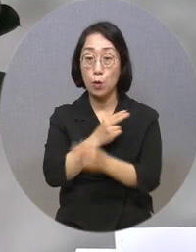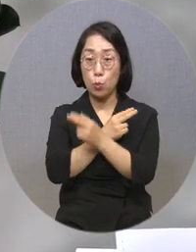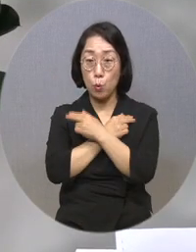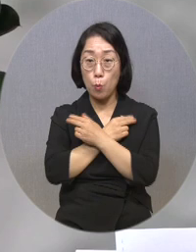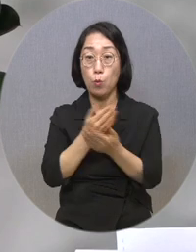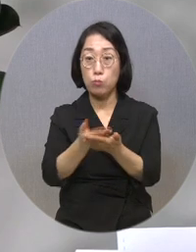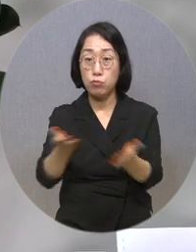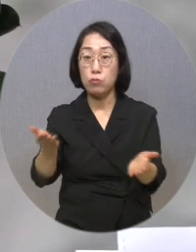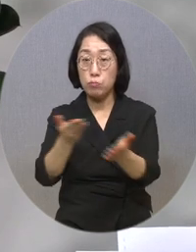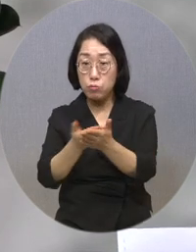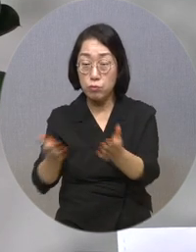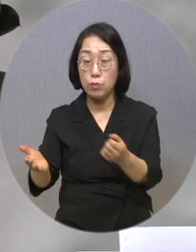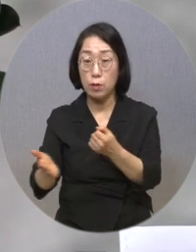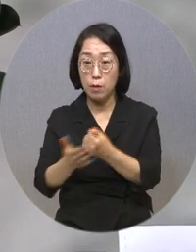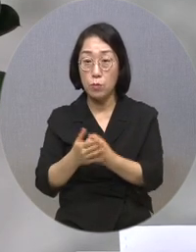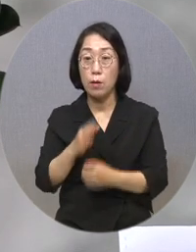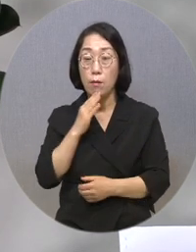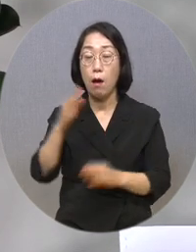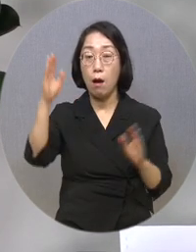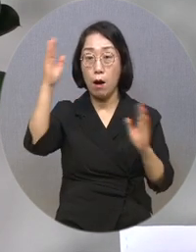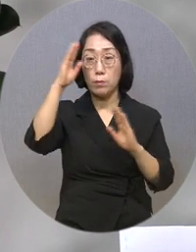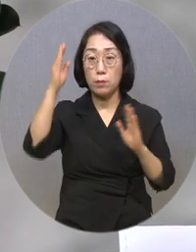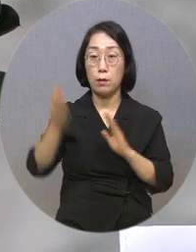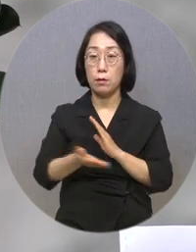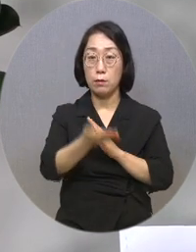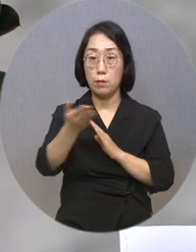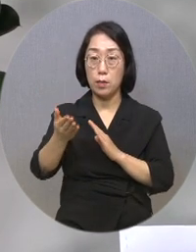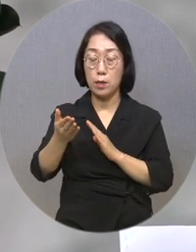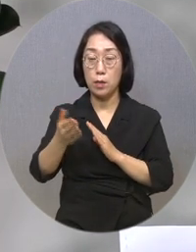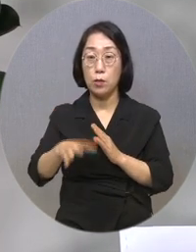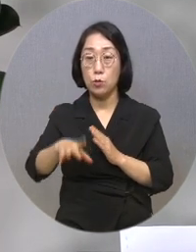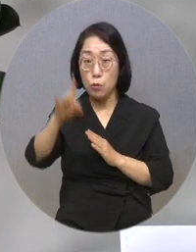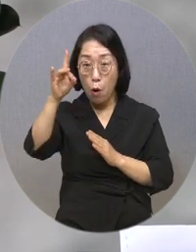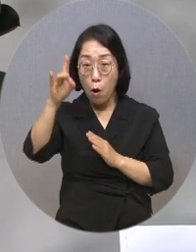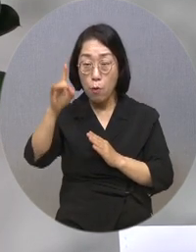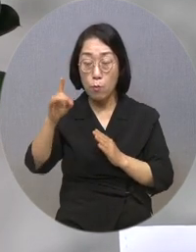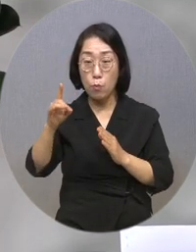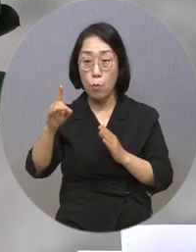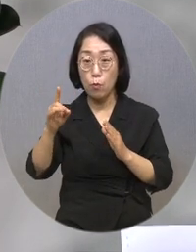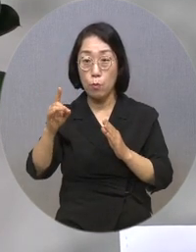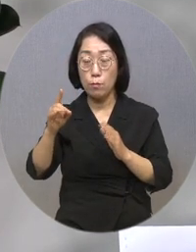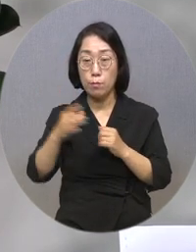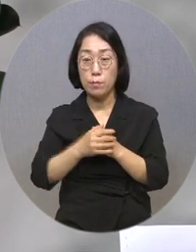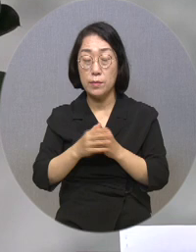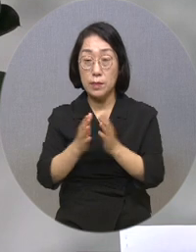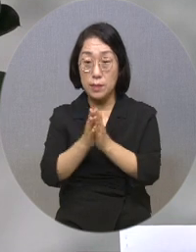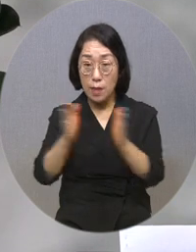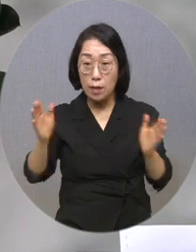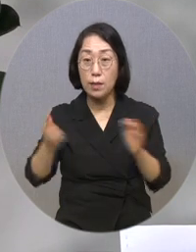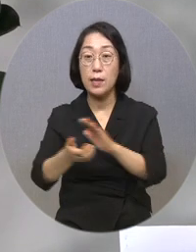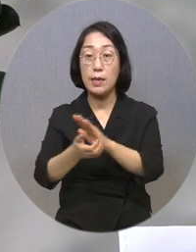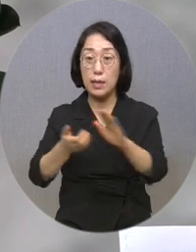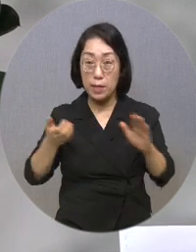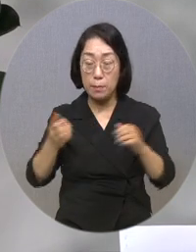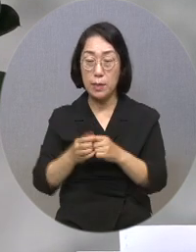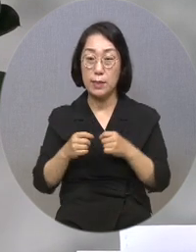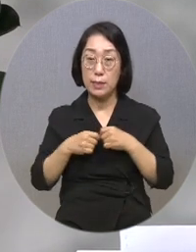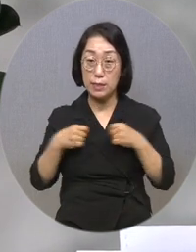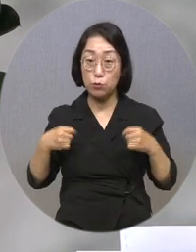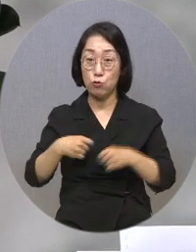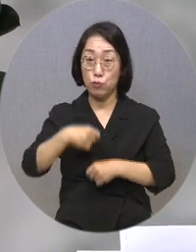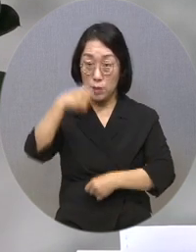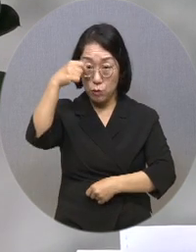때문에 교복 예를 들면 학생들이 신학기 때 하는 게 아니라 그 전에 이미 치수를